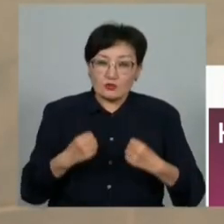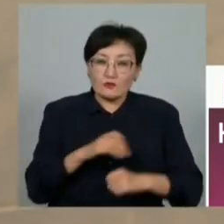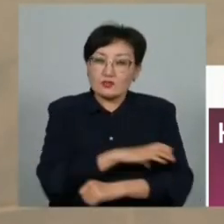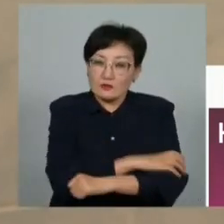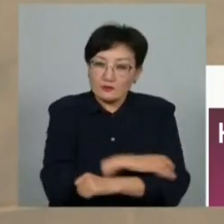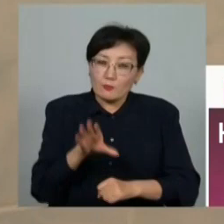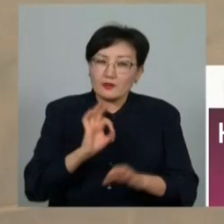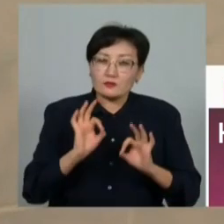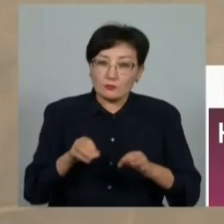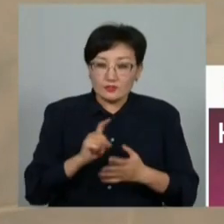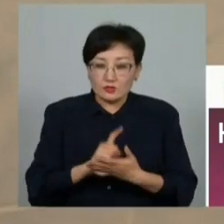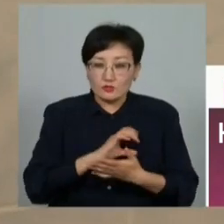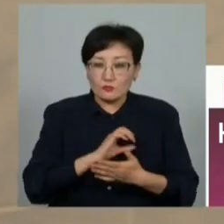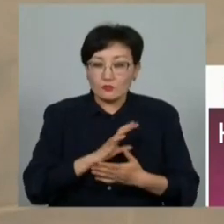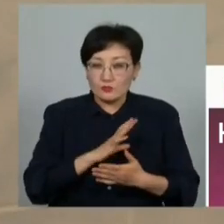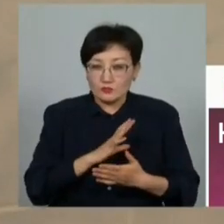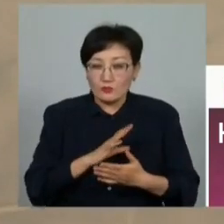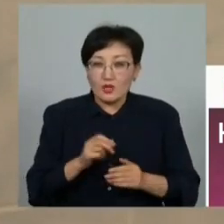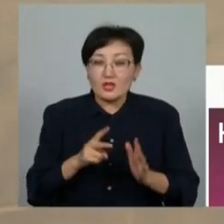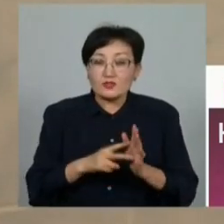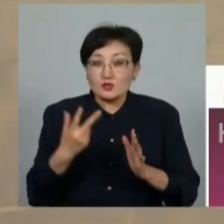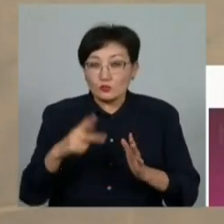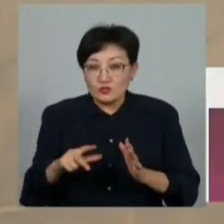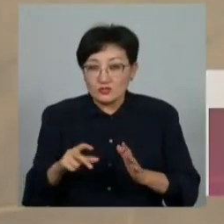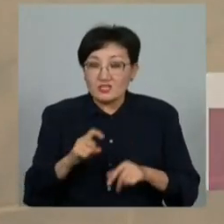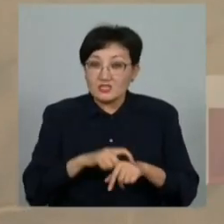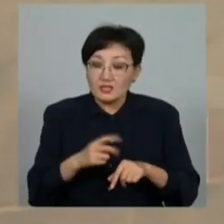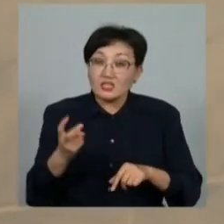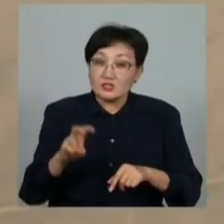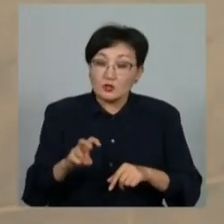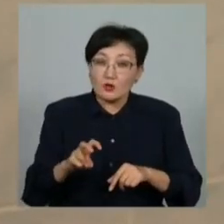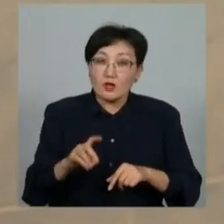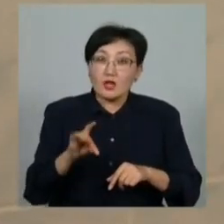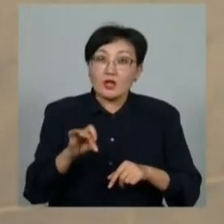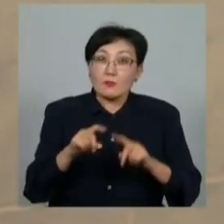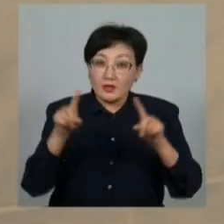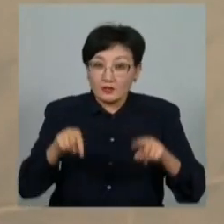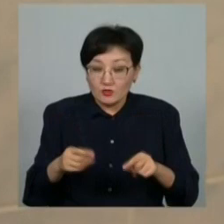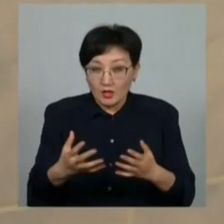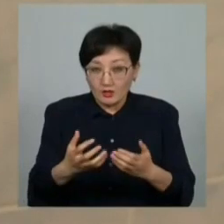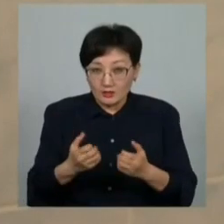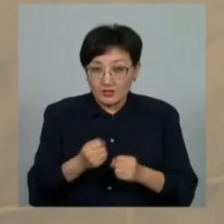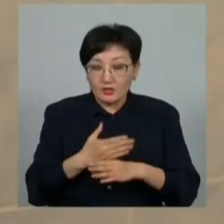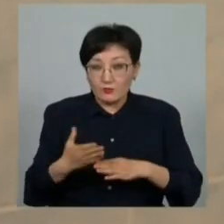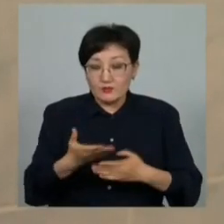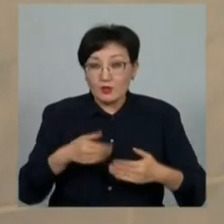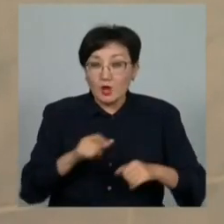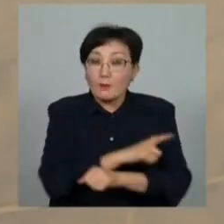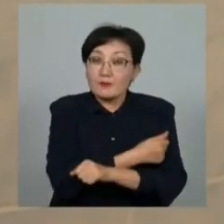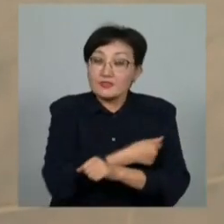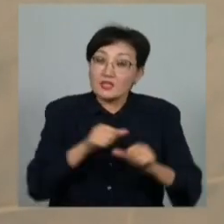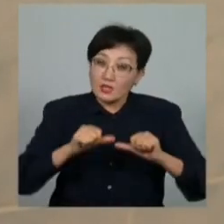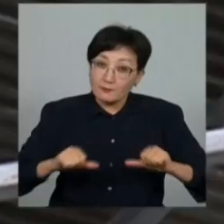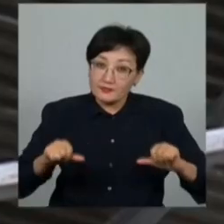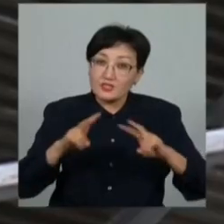давлениеміз. Бізде күнде сол сағат 7:30-дан келіп, рапортичка алғаннан кейін біз деген медкомиссиядан